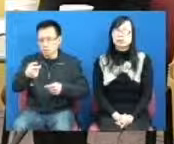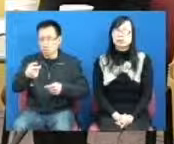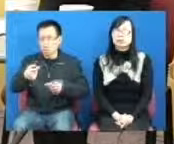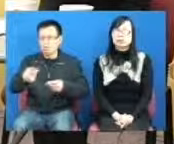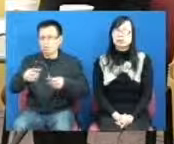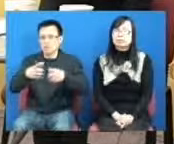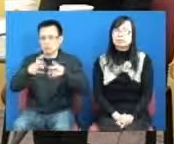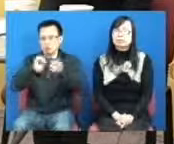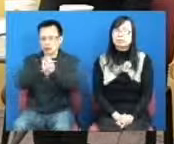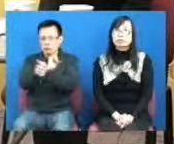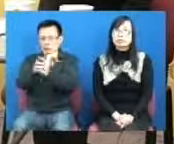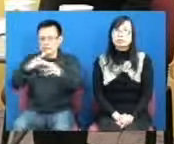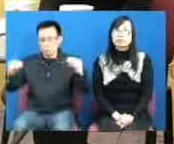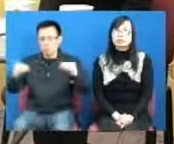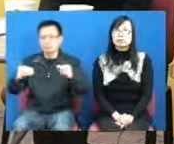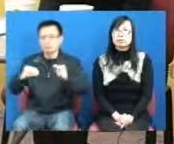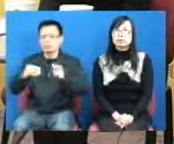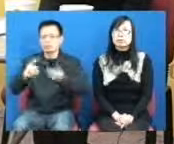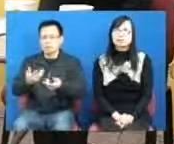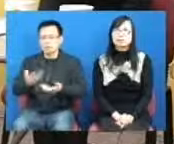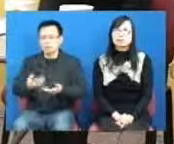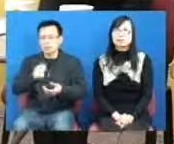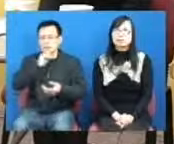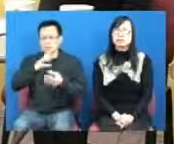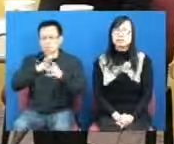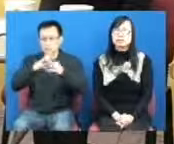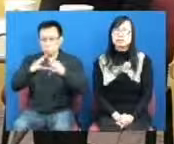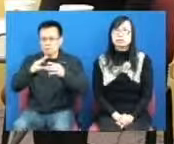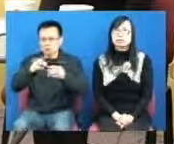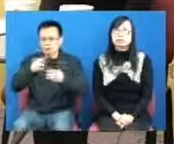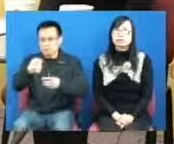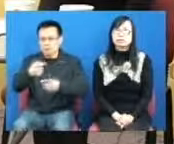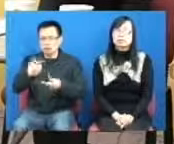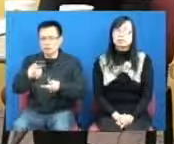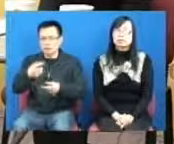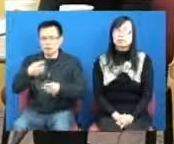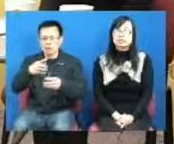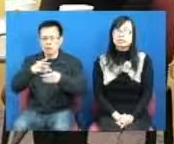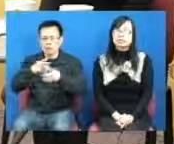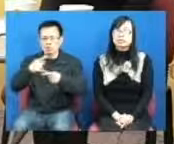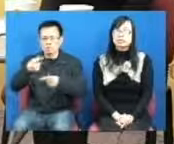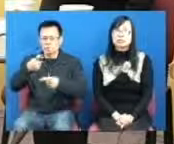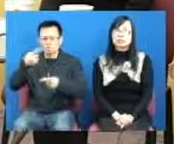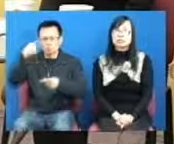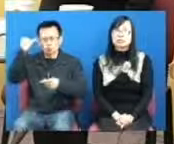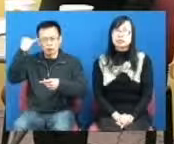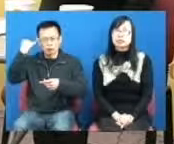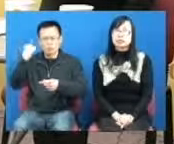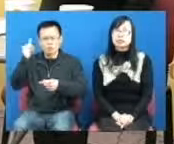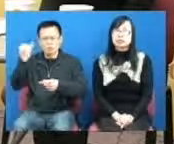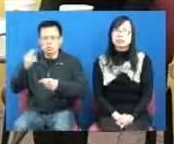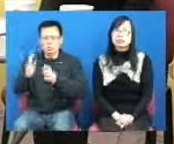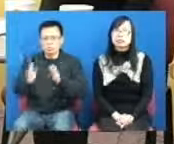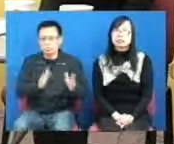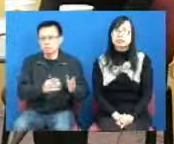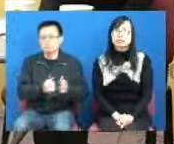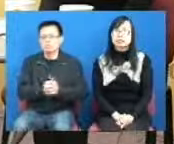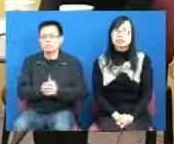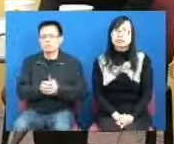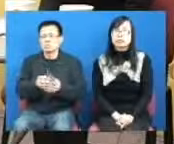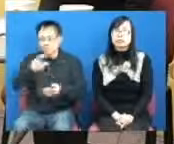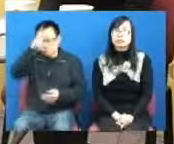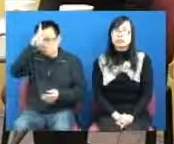說沒錢就沒得說現在有錢為什麽還是沒得說呢為麽這些問題我們還是政府仍然是